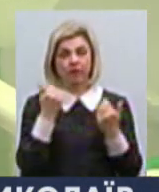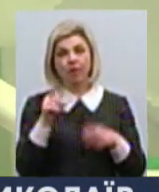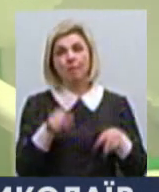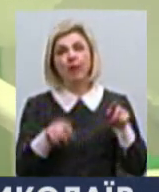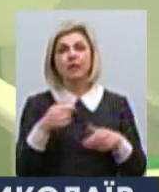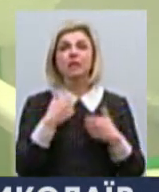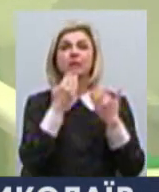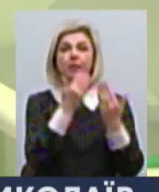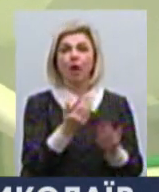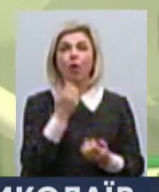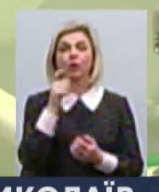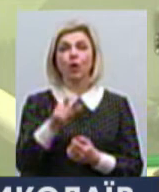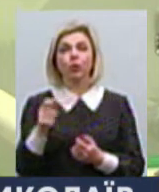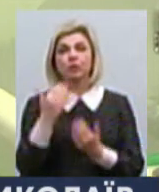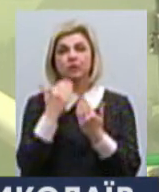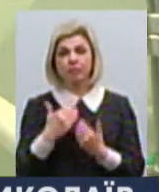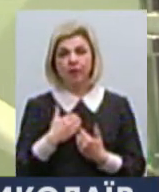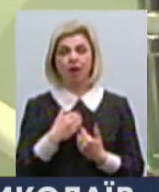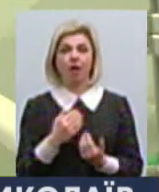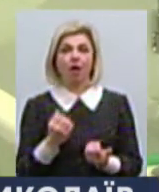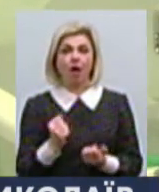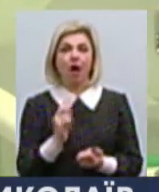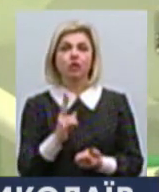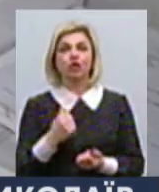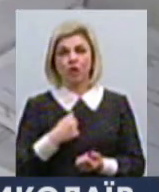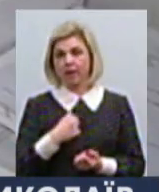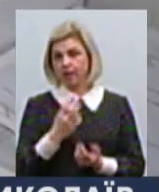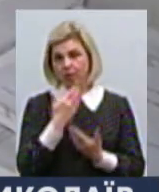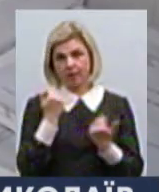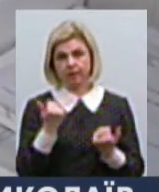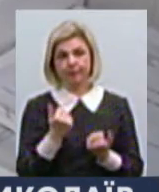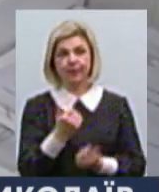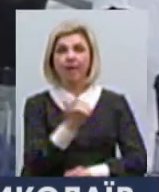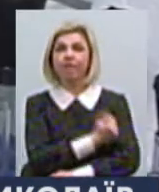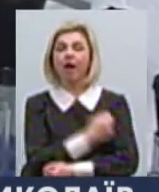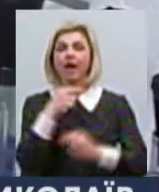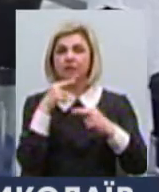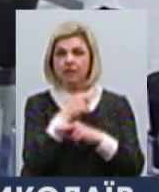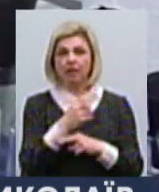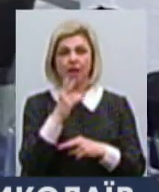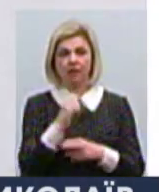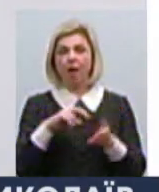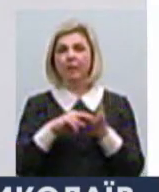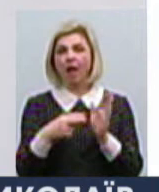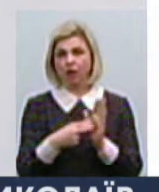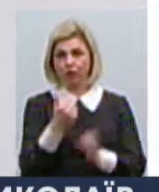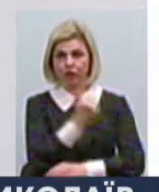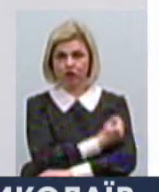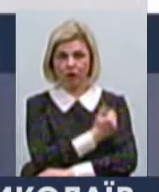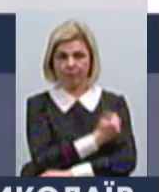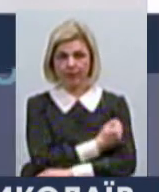поступает запрос от населения или по телефону, или так, но, к сожалению, нет. Вакцини розраховані на планові щеплення. Вакцина не